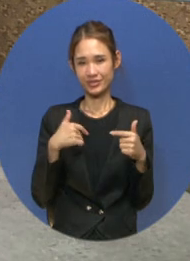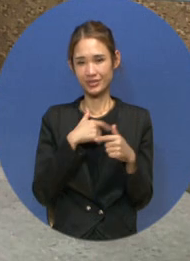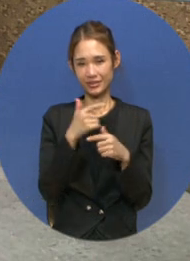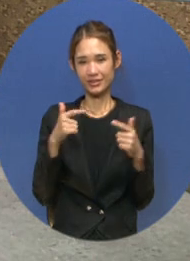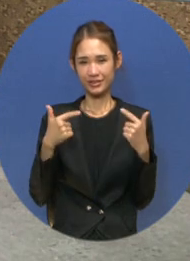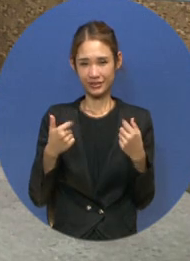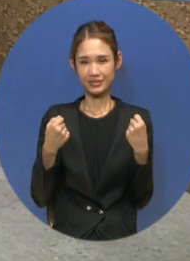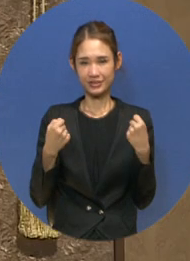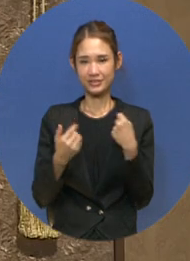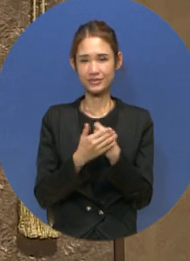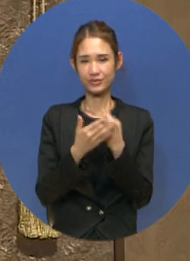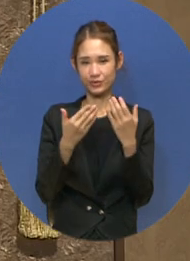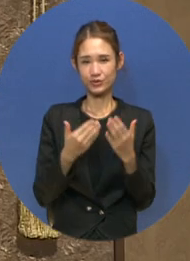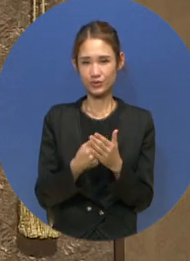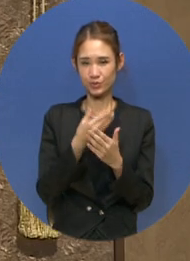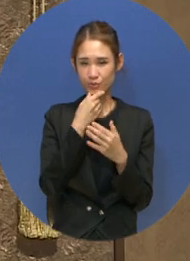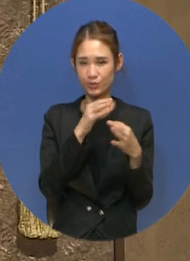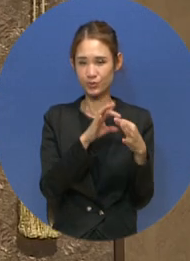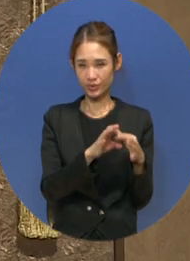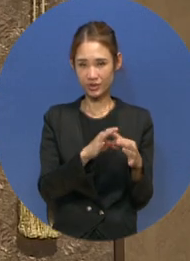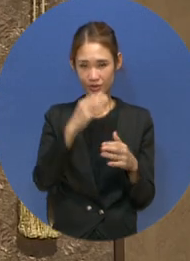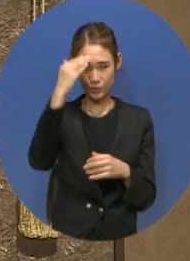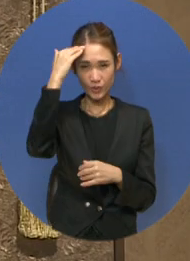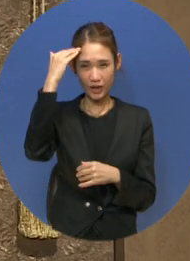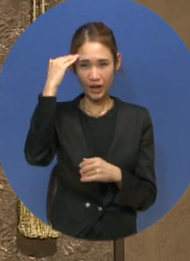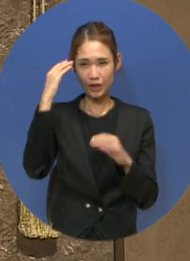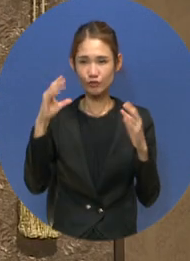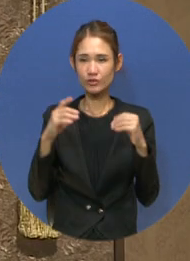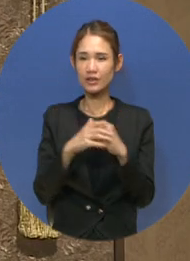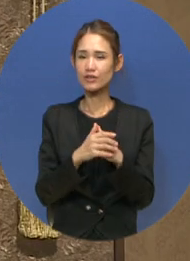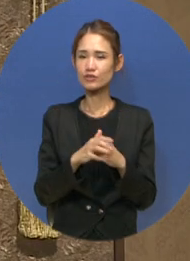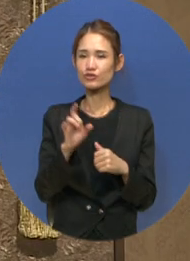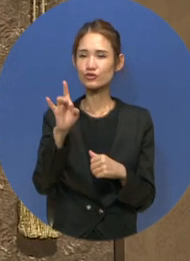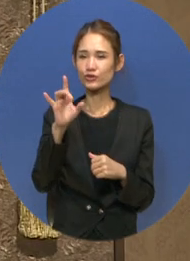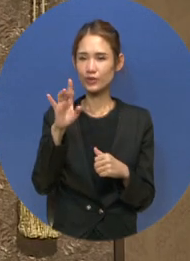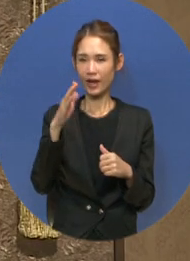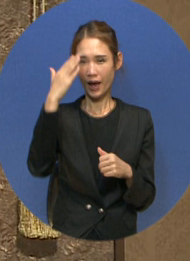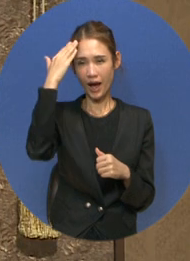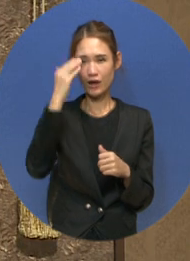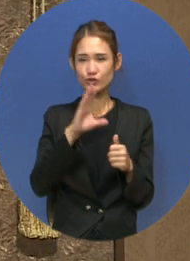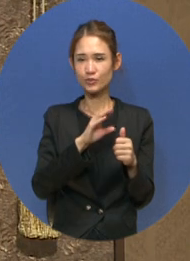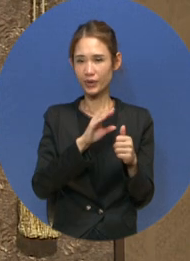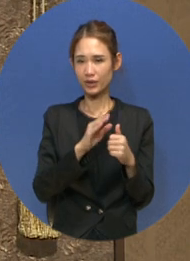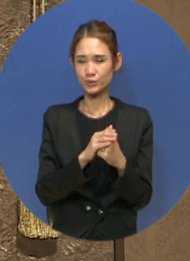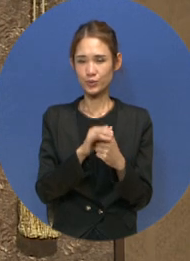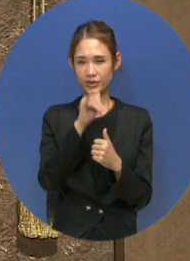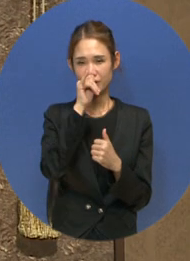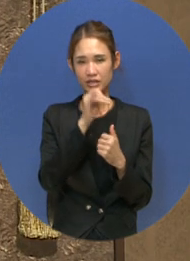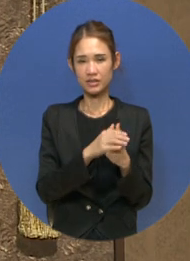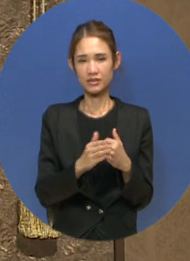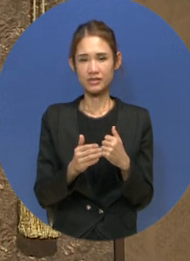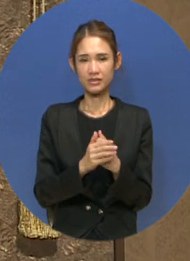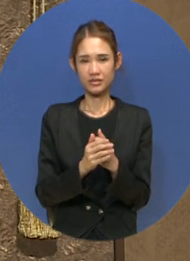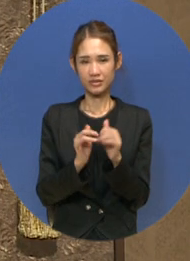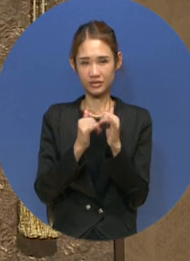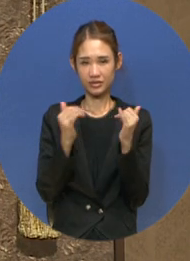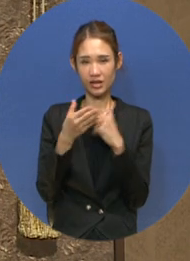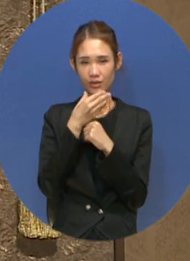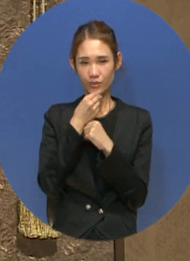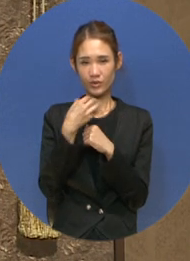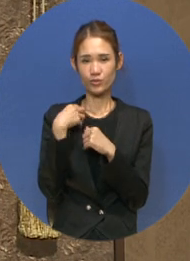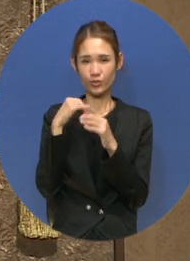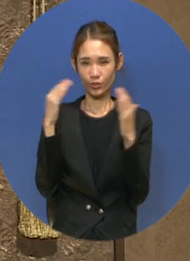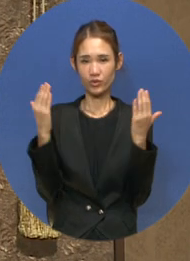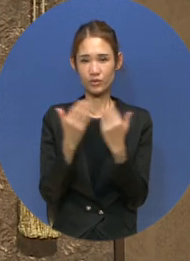예, 든든한 힘이 되어지고. 복지와 관련된 유일한 우리나라 유일의 방송이기 때문에 네. 사회복지를